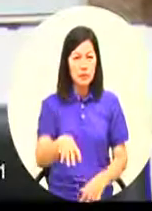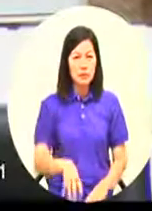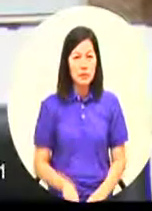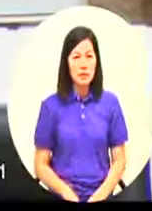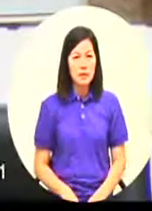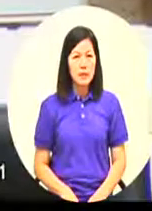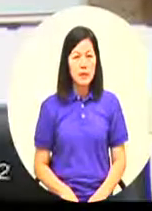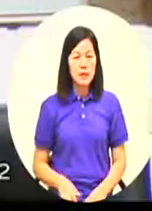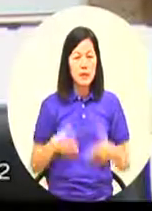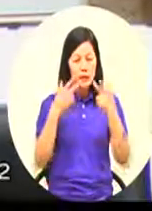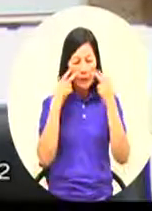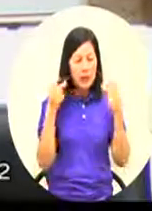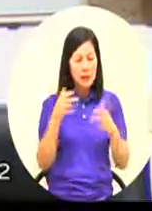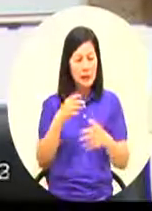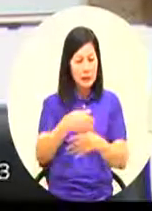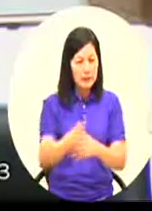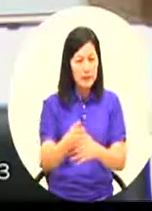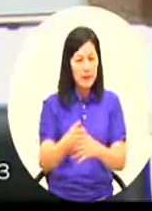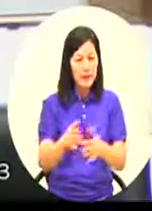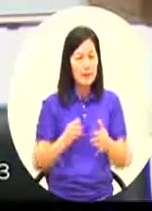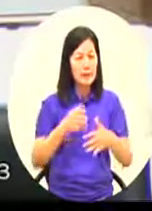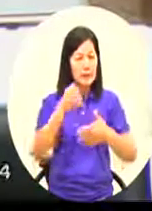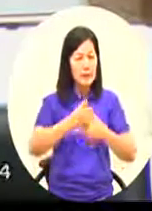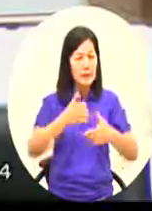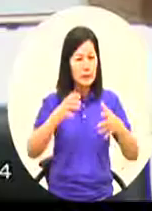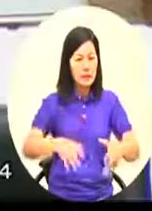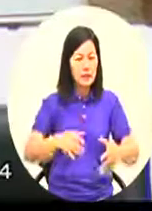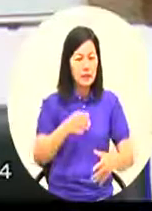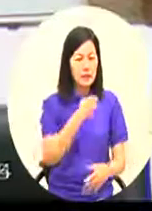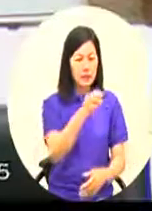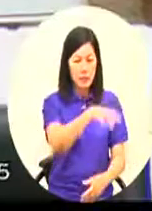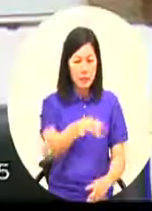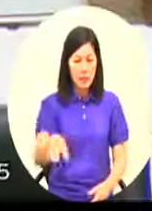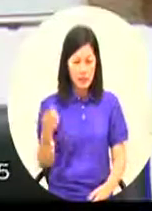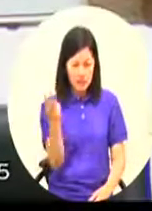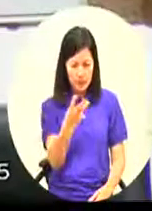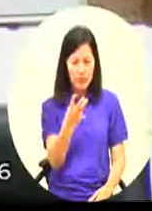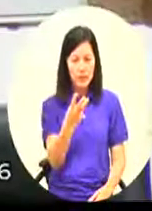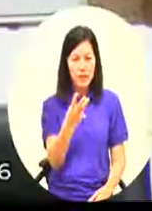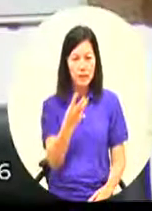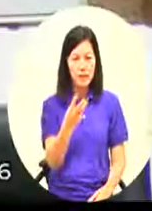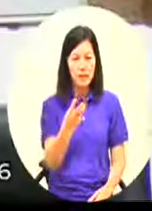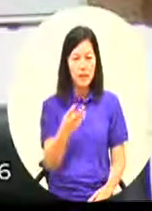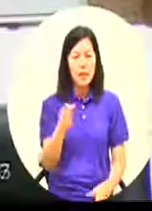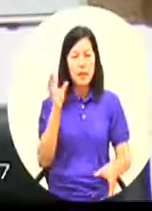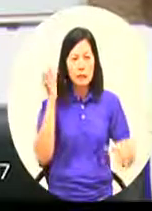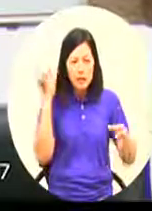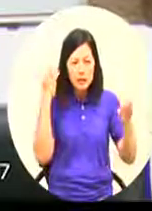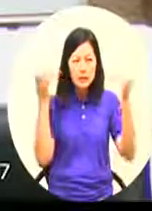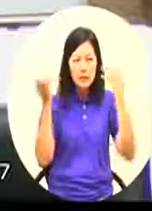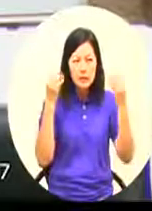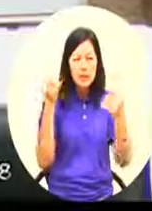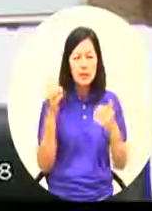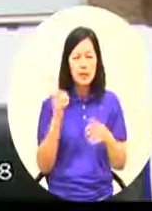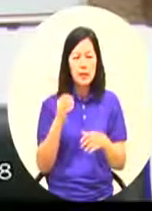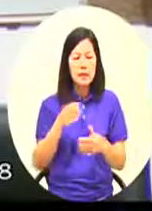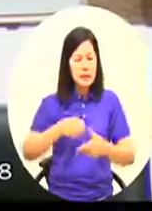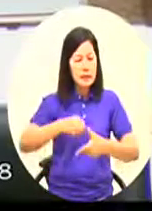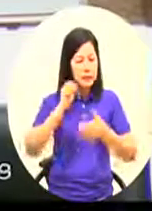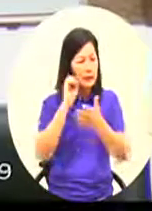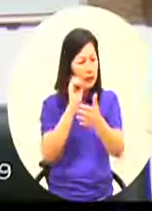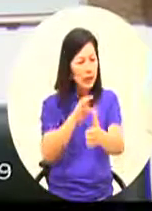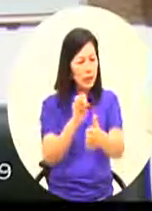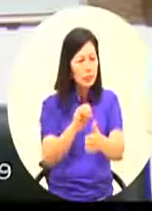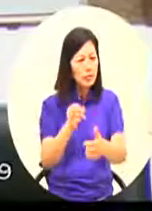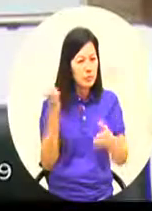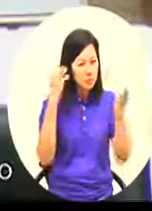需求建设大概就是你们三个单位啊，多多听我们议员的建议案啊，